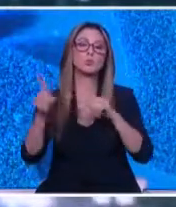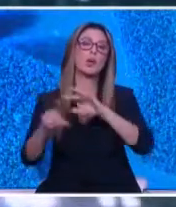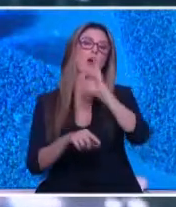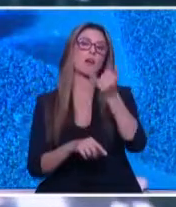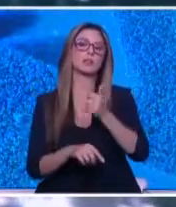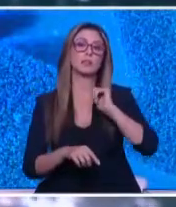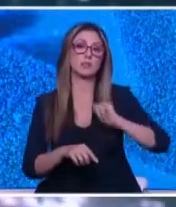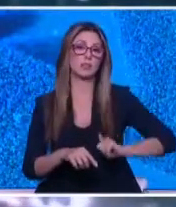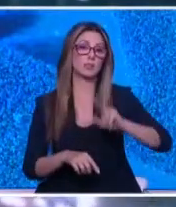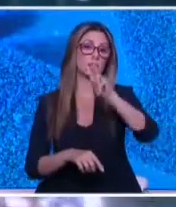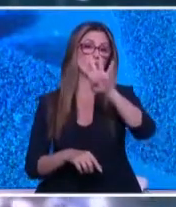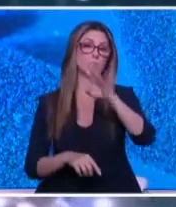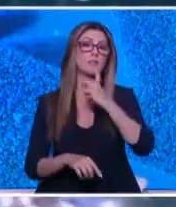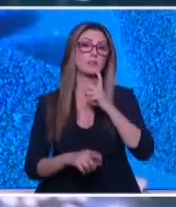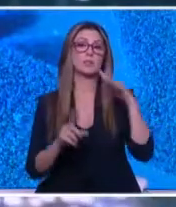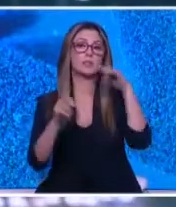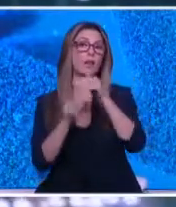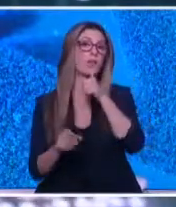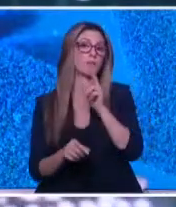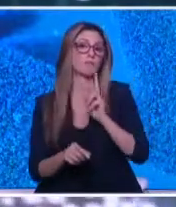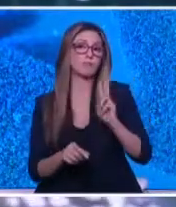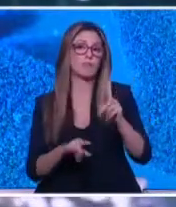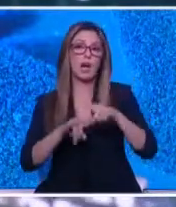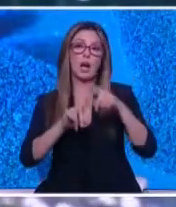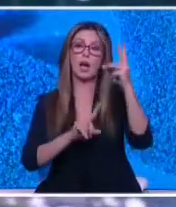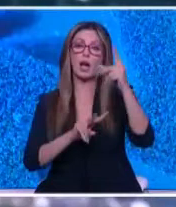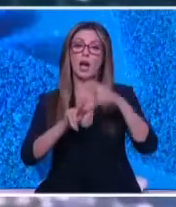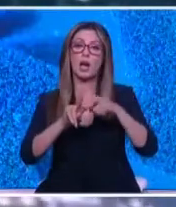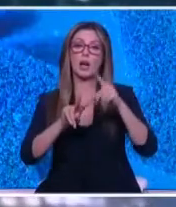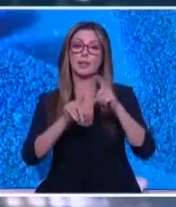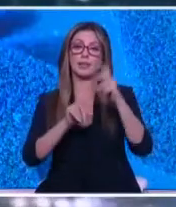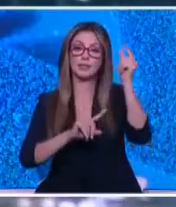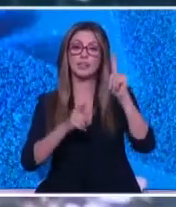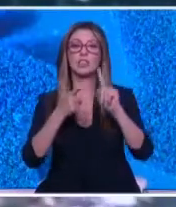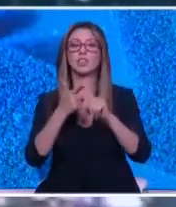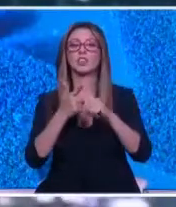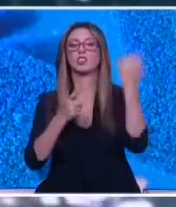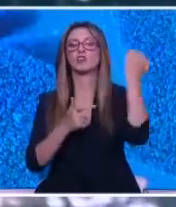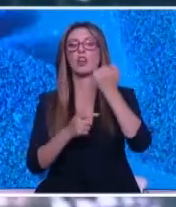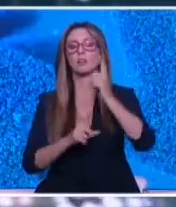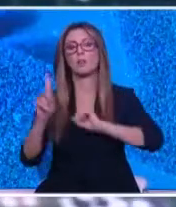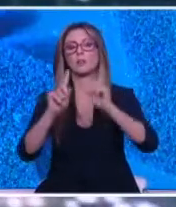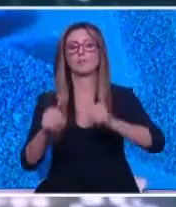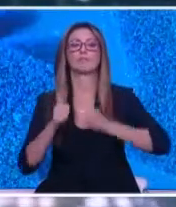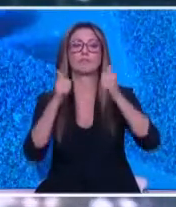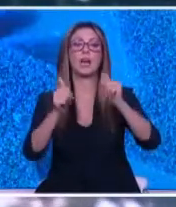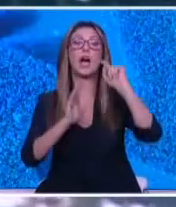ağır. Savcılık 24 yaşındaki saldırgan Hadi Matar'ın ikinci derece cinayet teşebbüsüyle yargılanacağını duyurdu. Ayrıntıları Voice